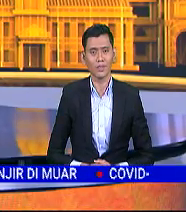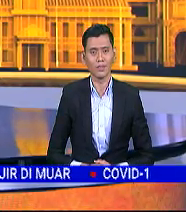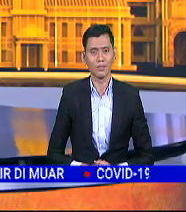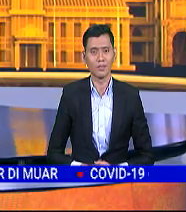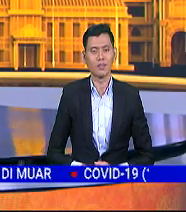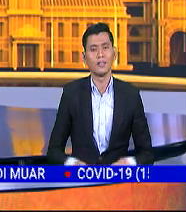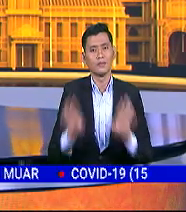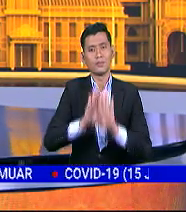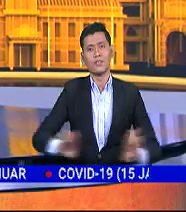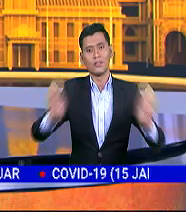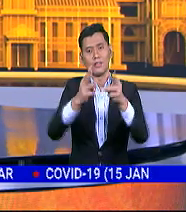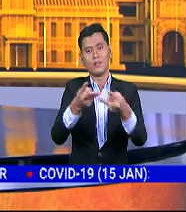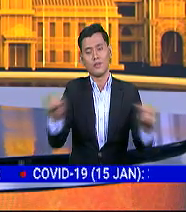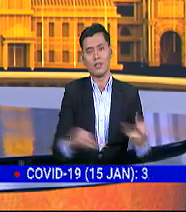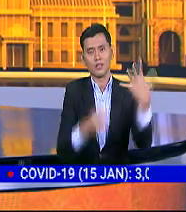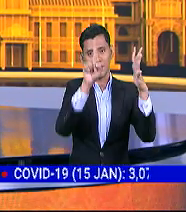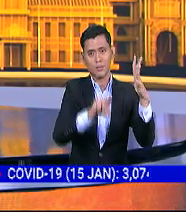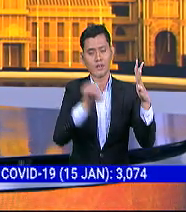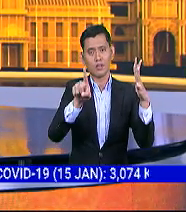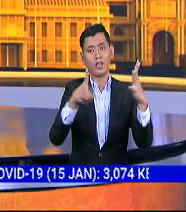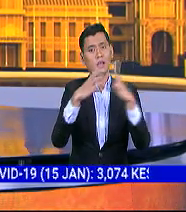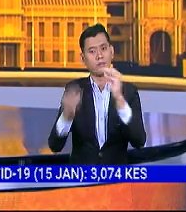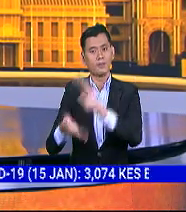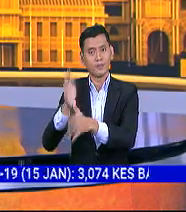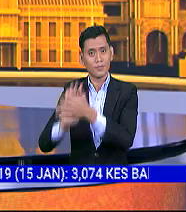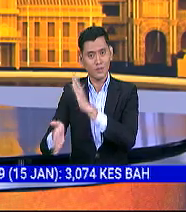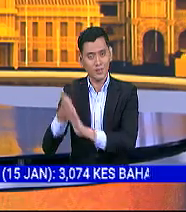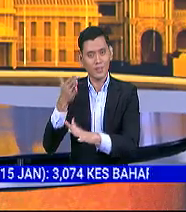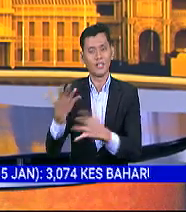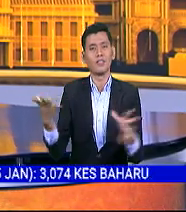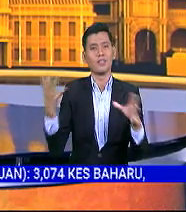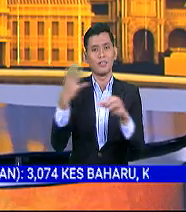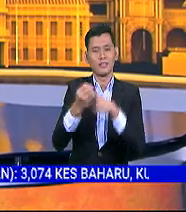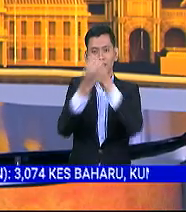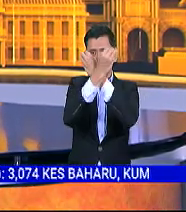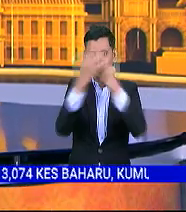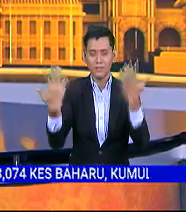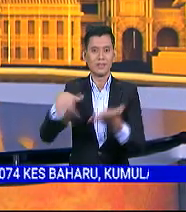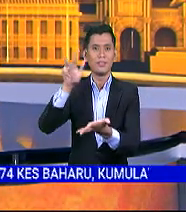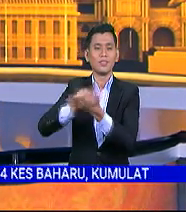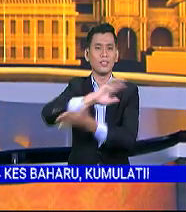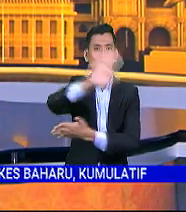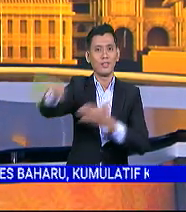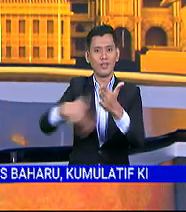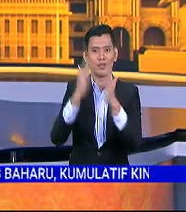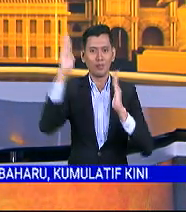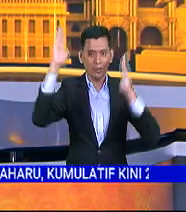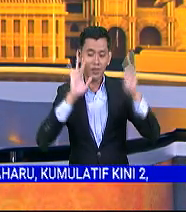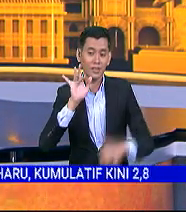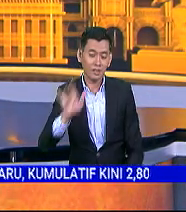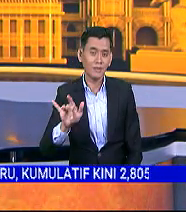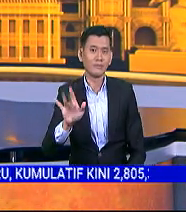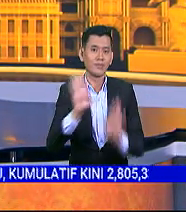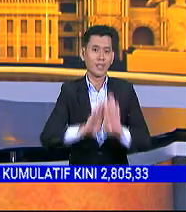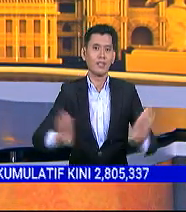Baik, saudara, berita wilayah 15 Januari 2022 berakhir di sini. Dapatkan perkembangan sahih seluruh negara melalui portal berita